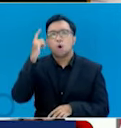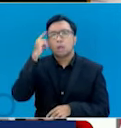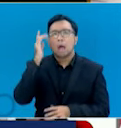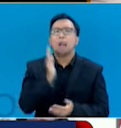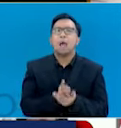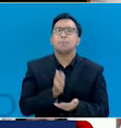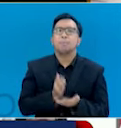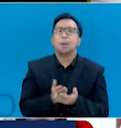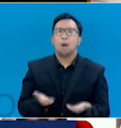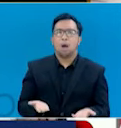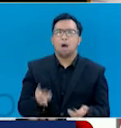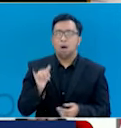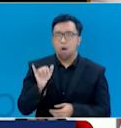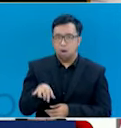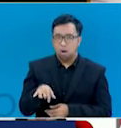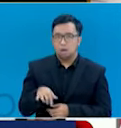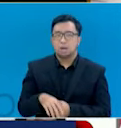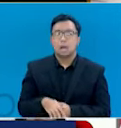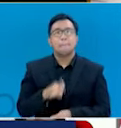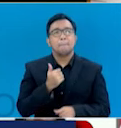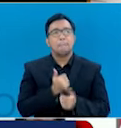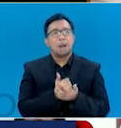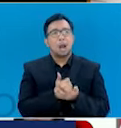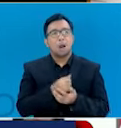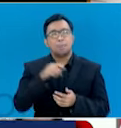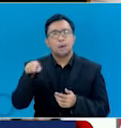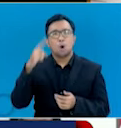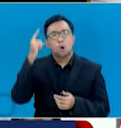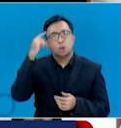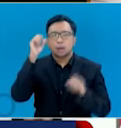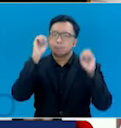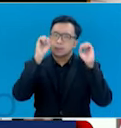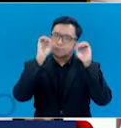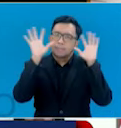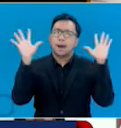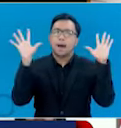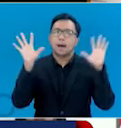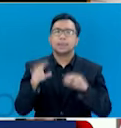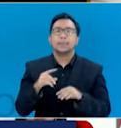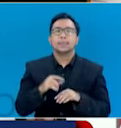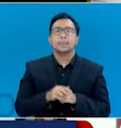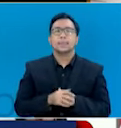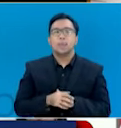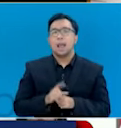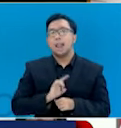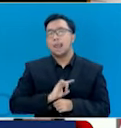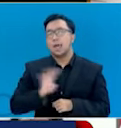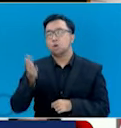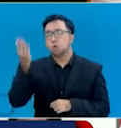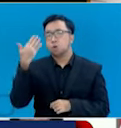lambat. Padahal biasanya mereka otaknya cemerlang gitu. Di sisi lain, ketika Bapak menyampaikan